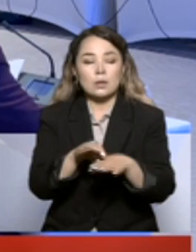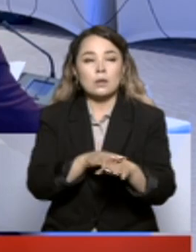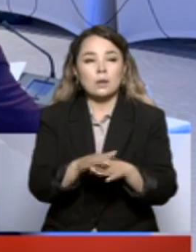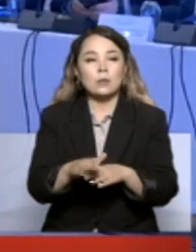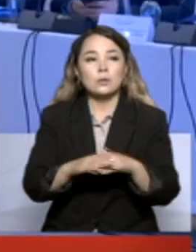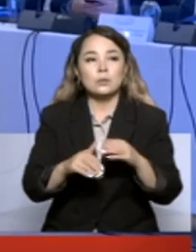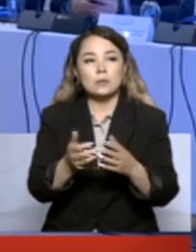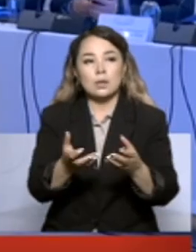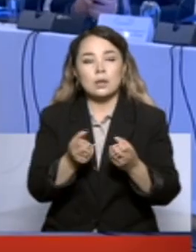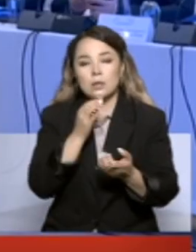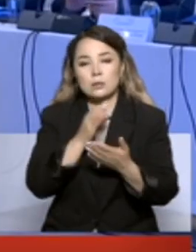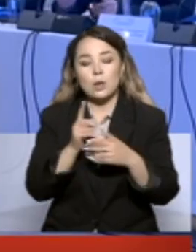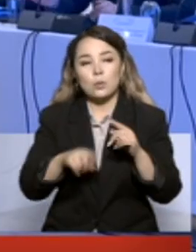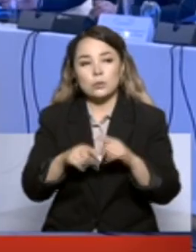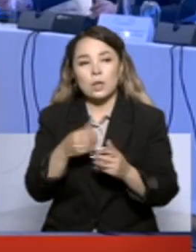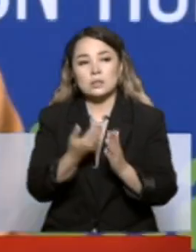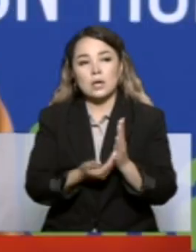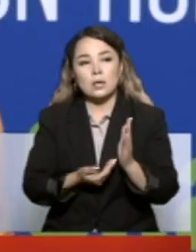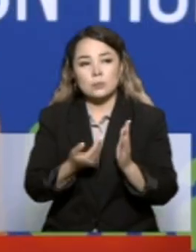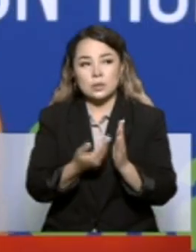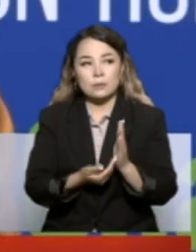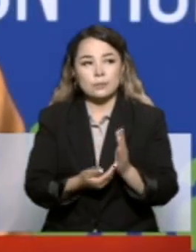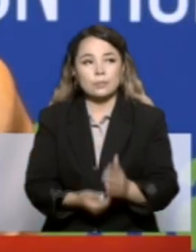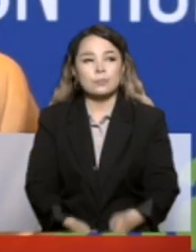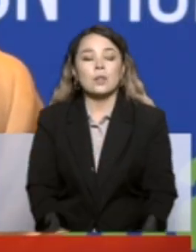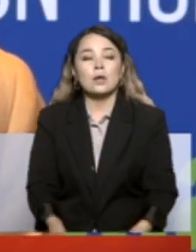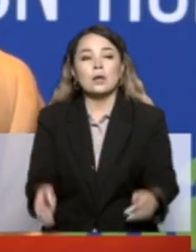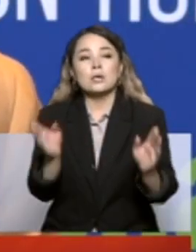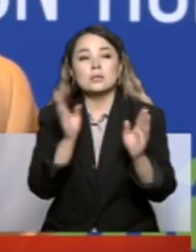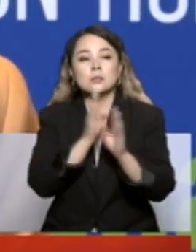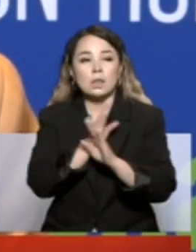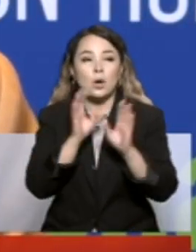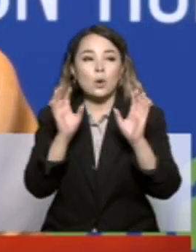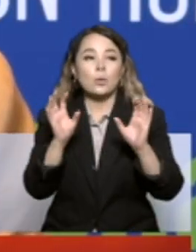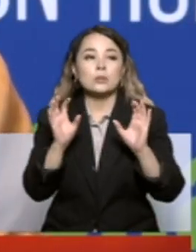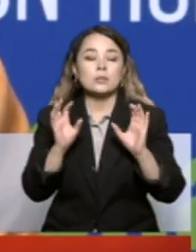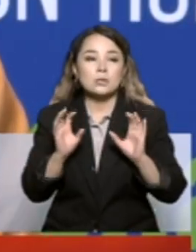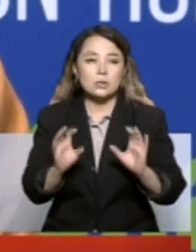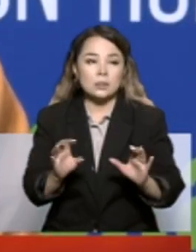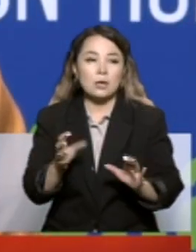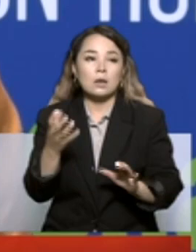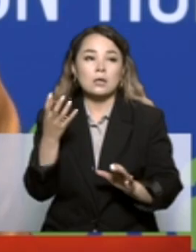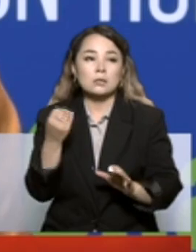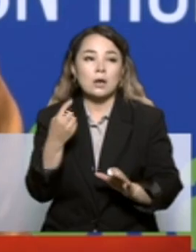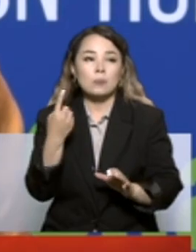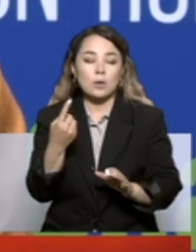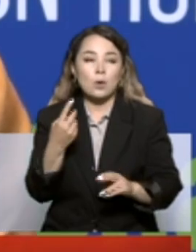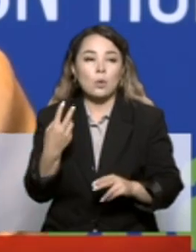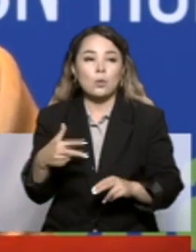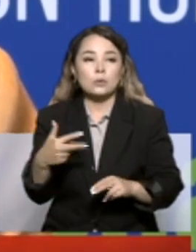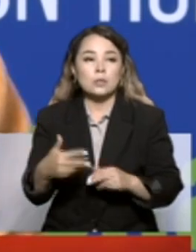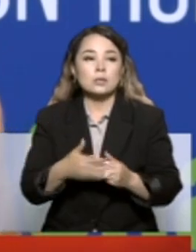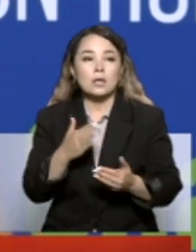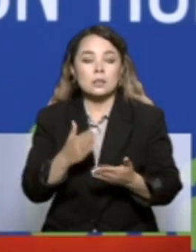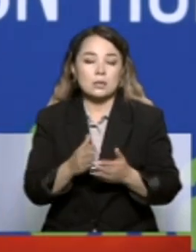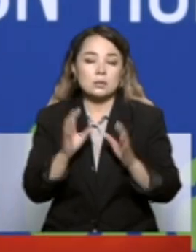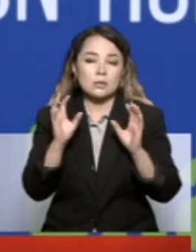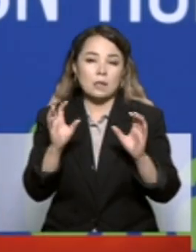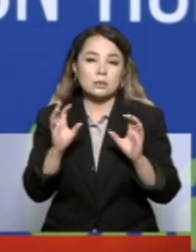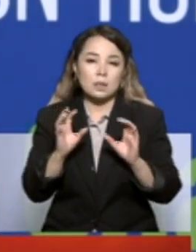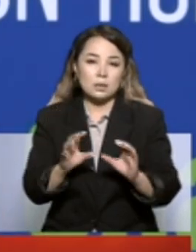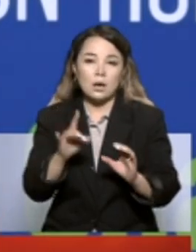қолға алып жатыр, дейді отандық сарапшы. Экологиялық кодексте тағы да бір 30-дан астам